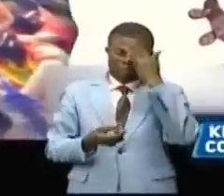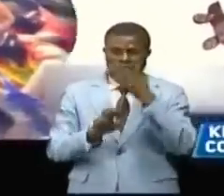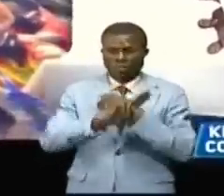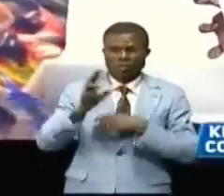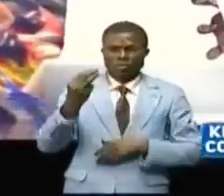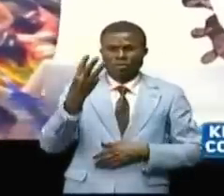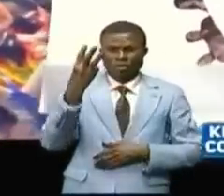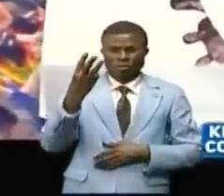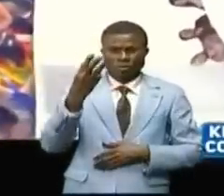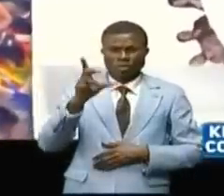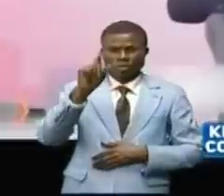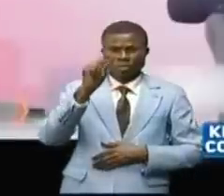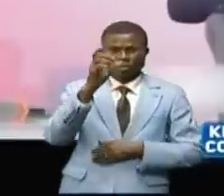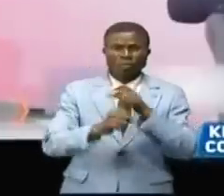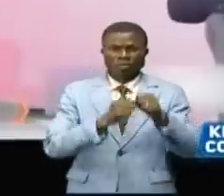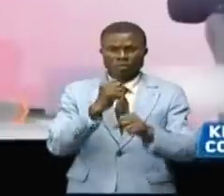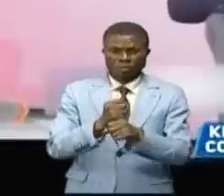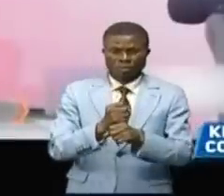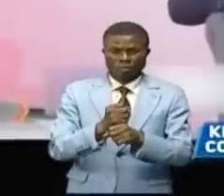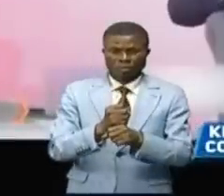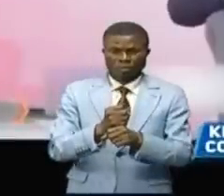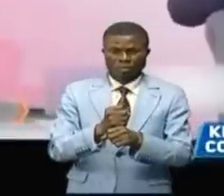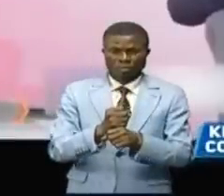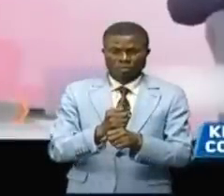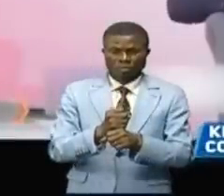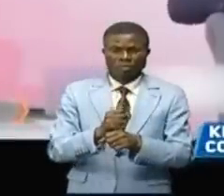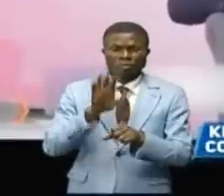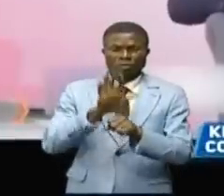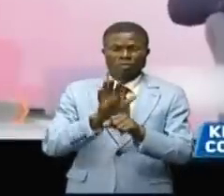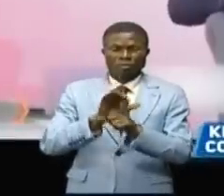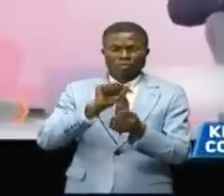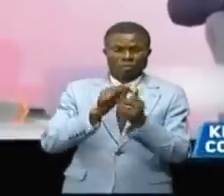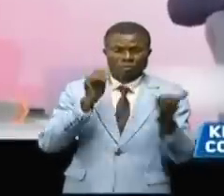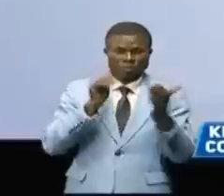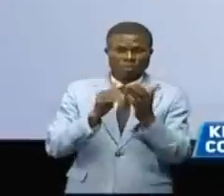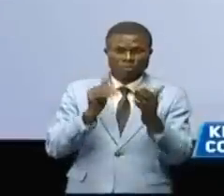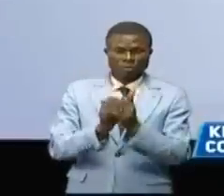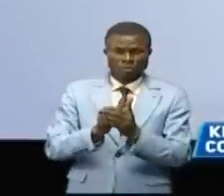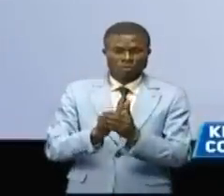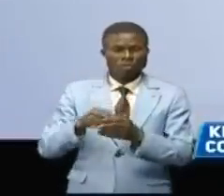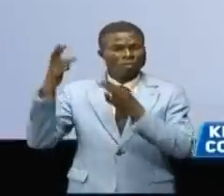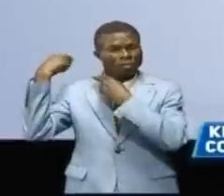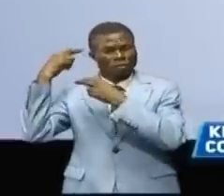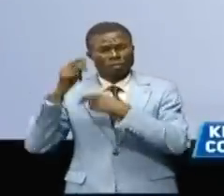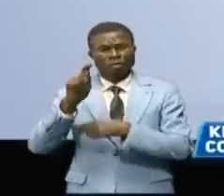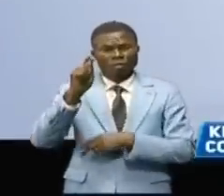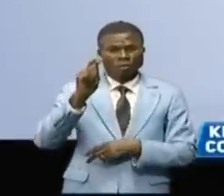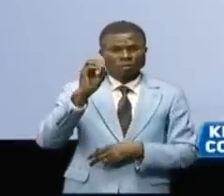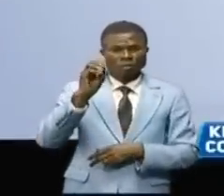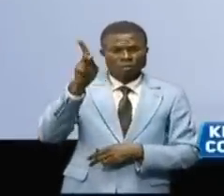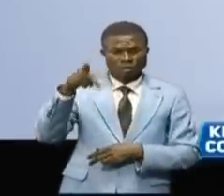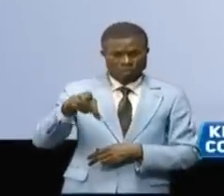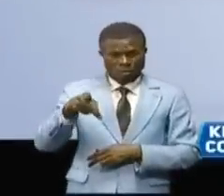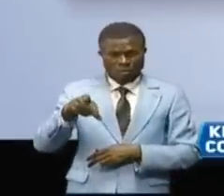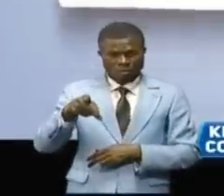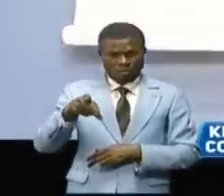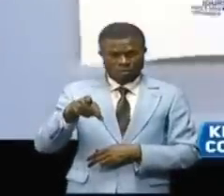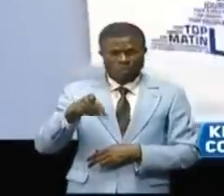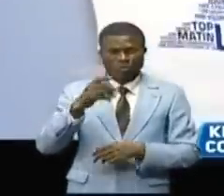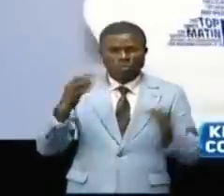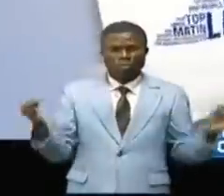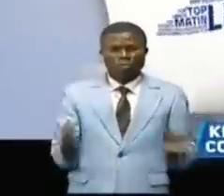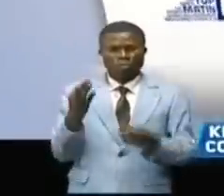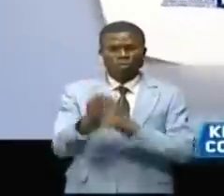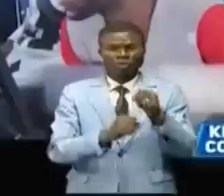Juillet 2023, voilà 20 ans jour après jour, contre vents et marées, que la station de radio Top Congo FM existe sur l'échiquier médiatique